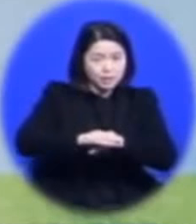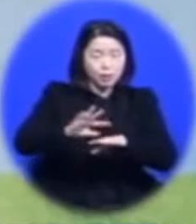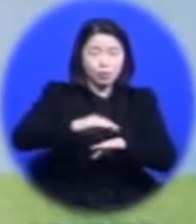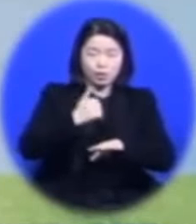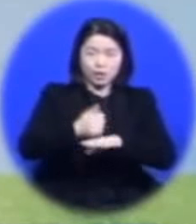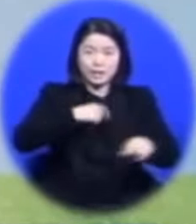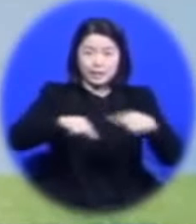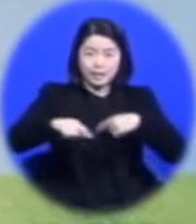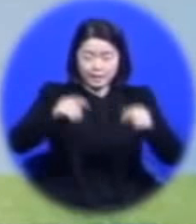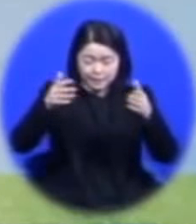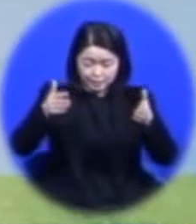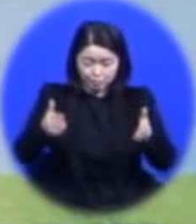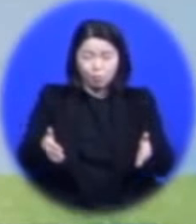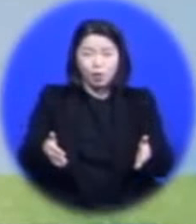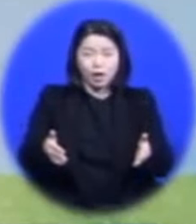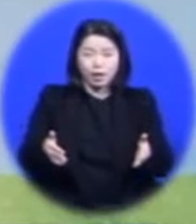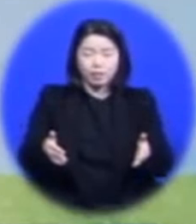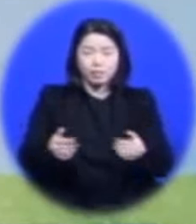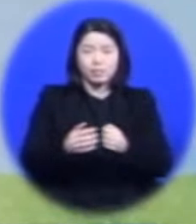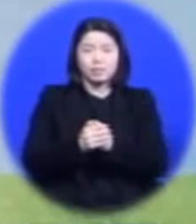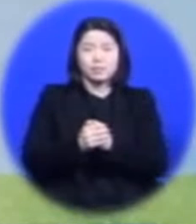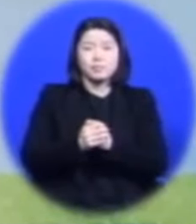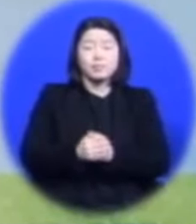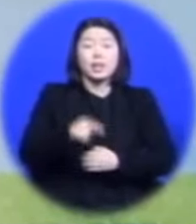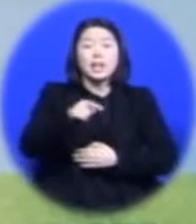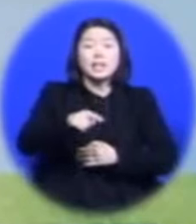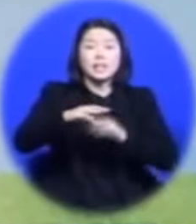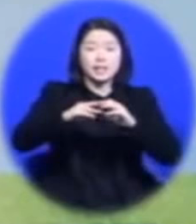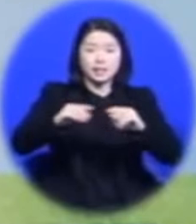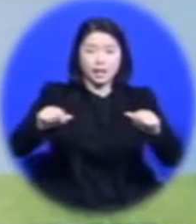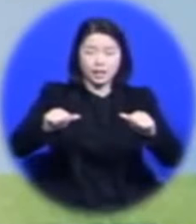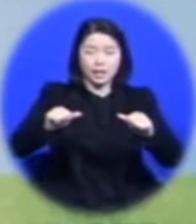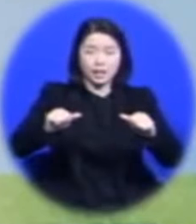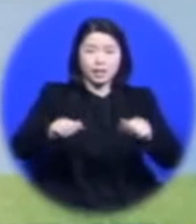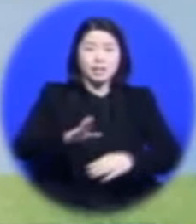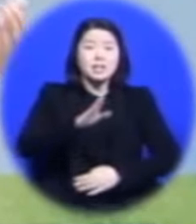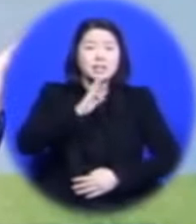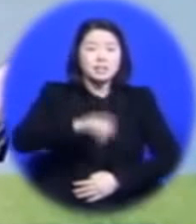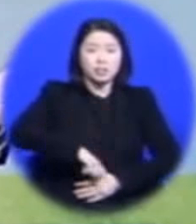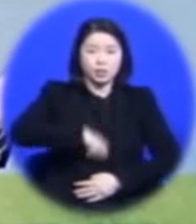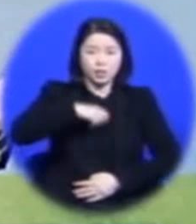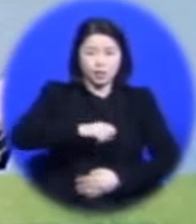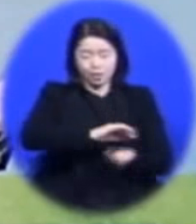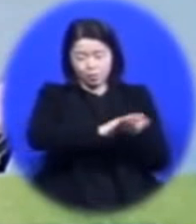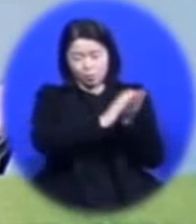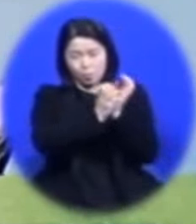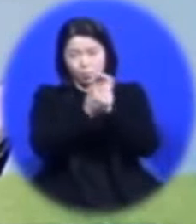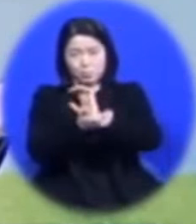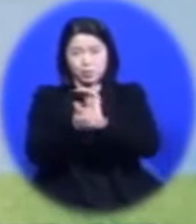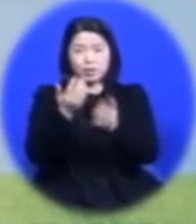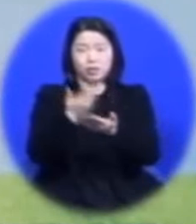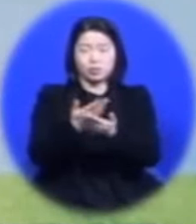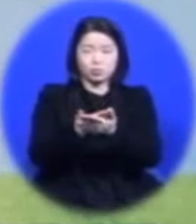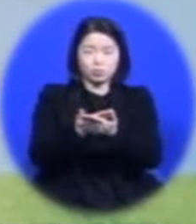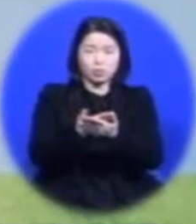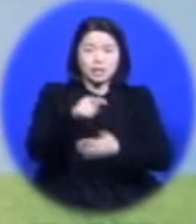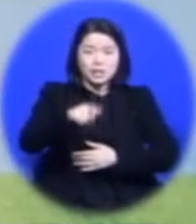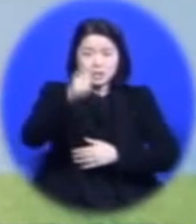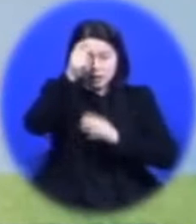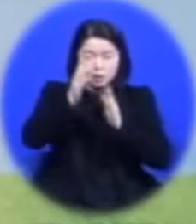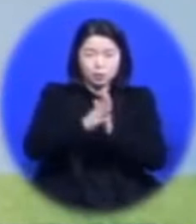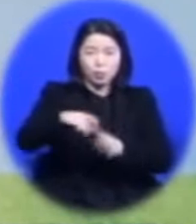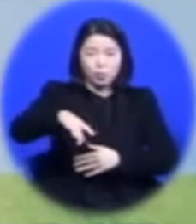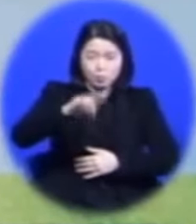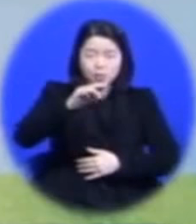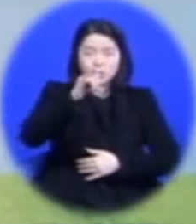다스리는 동안에이 땅에 정의가 꽃피우게 해주십시오이를 먼저 드리고